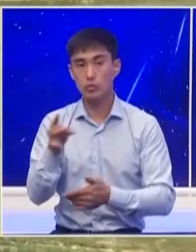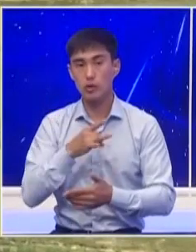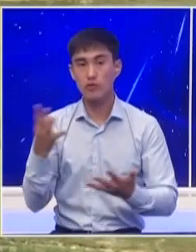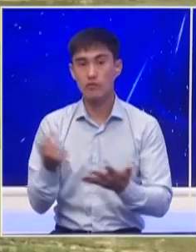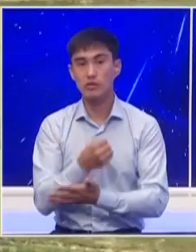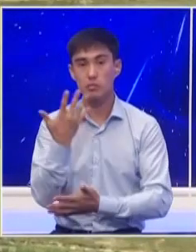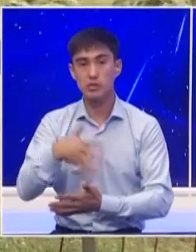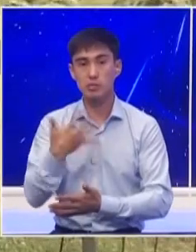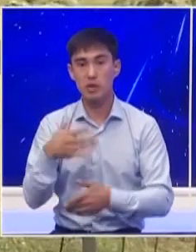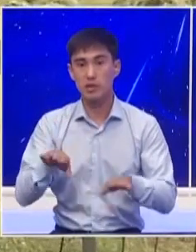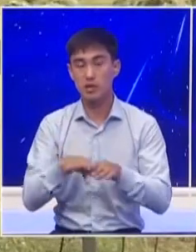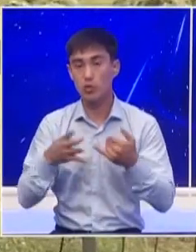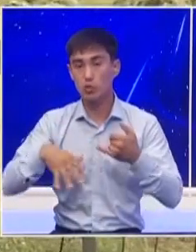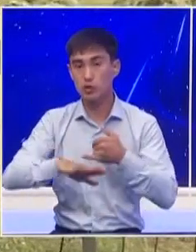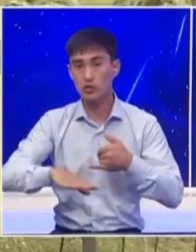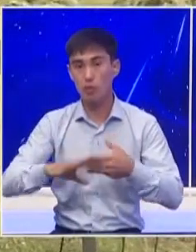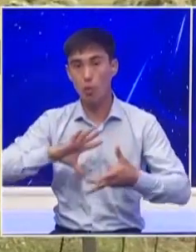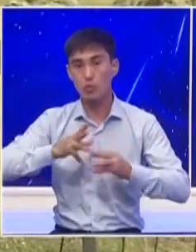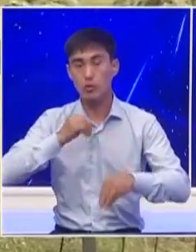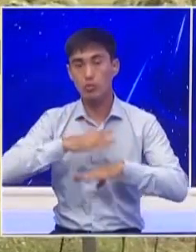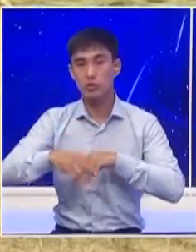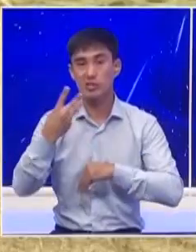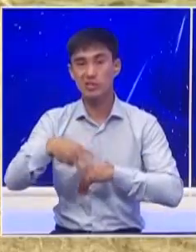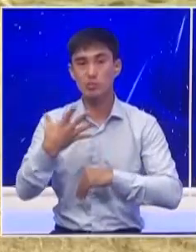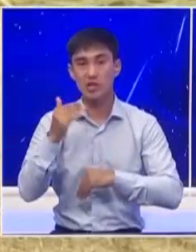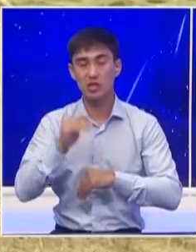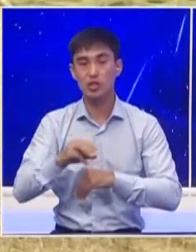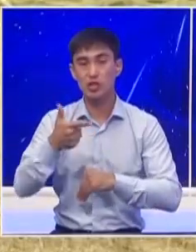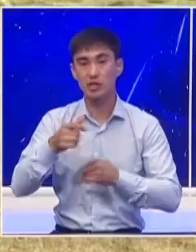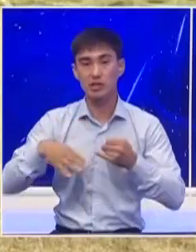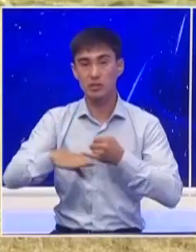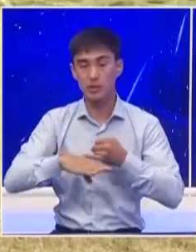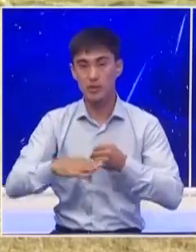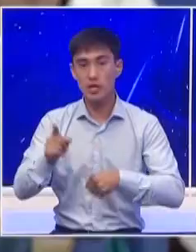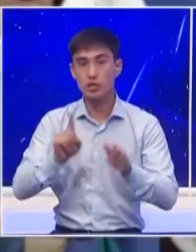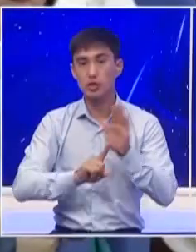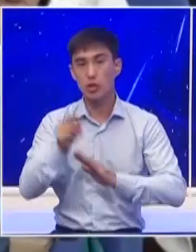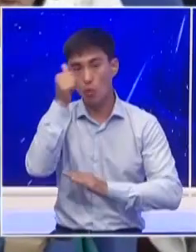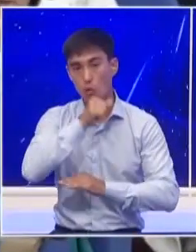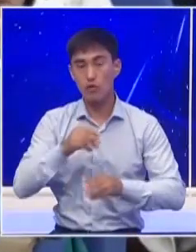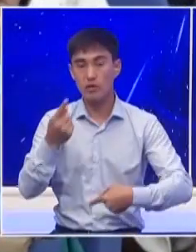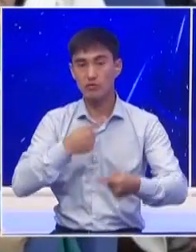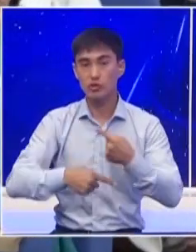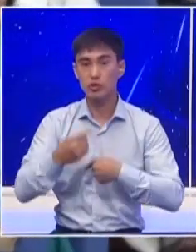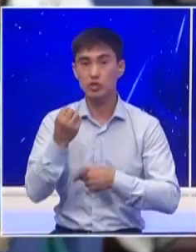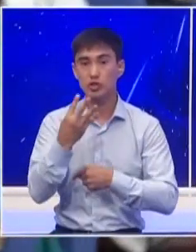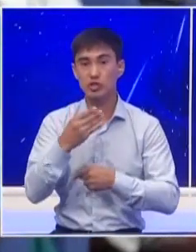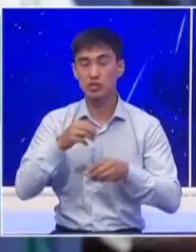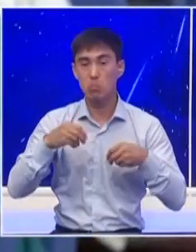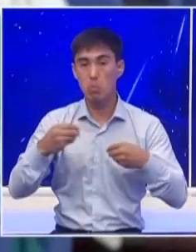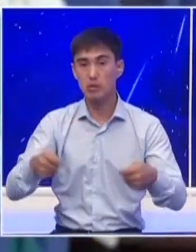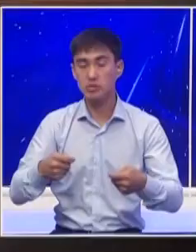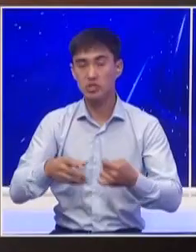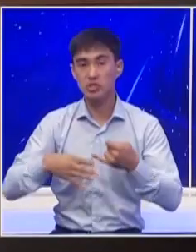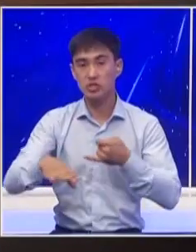выявлено 55 таких участков, общей площадью 35 тысяч гектаров. С начала года возвращено государству 14 пастбищных земельных